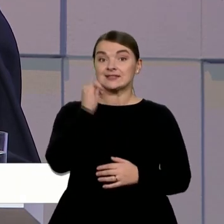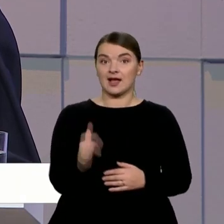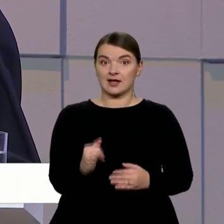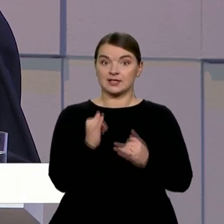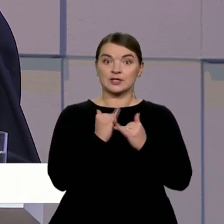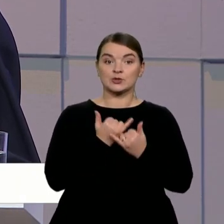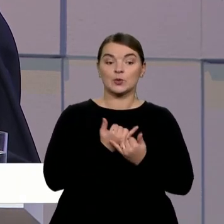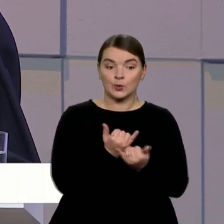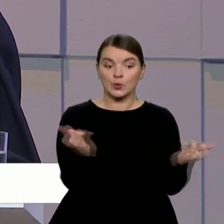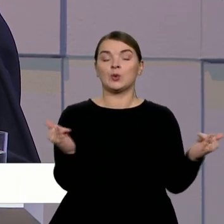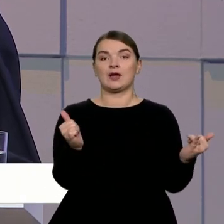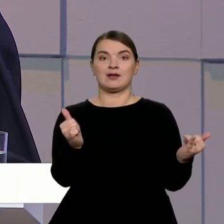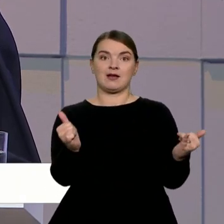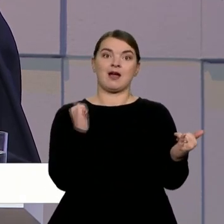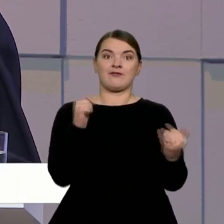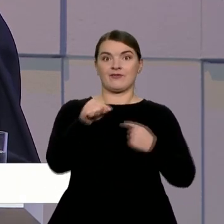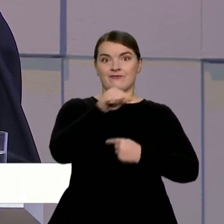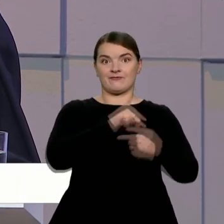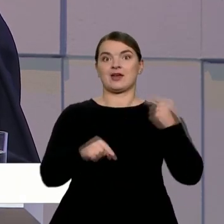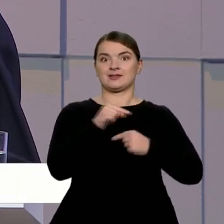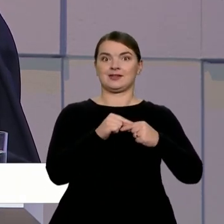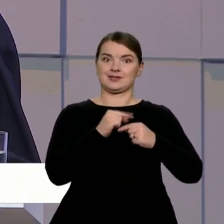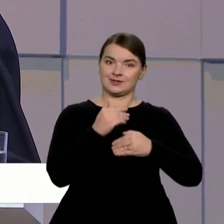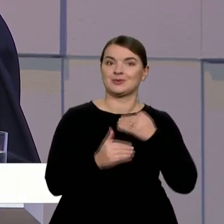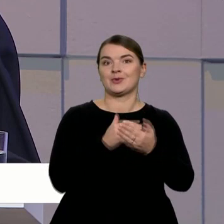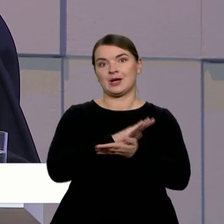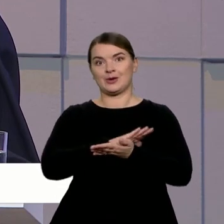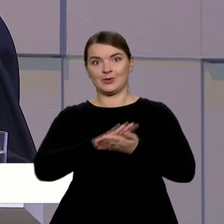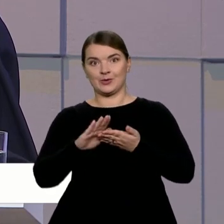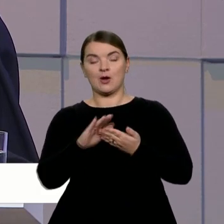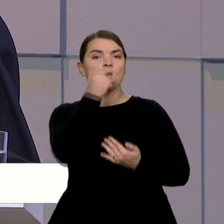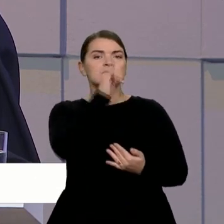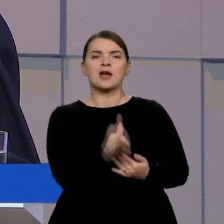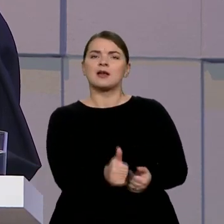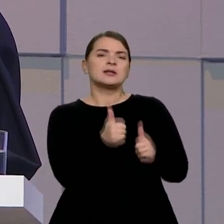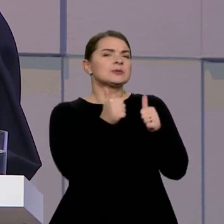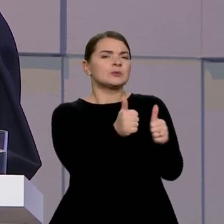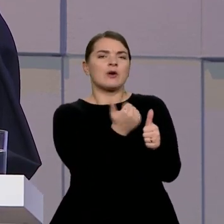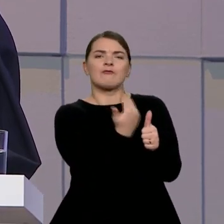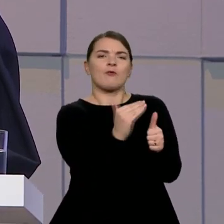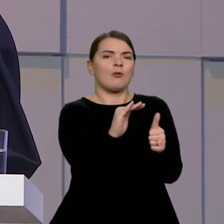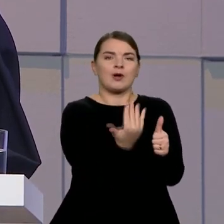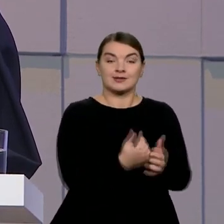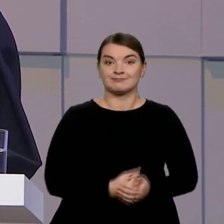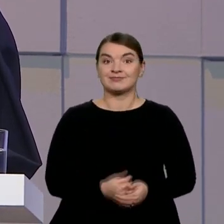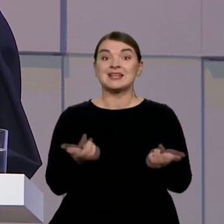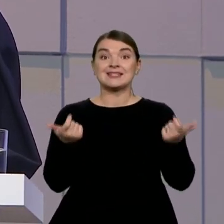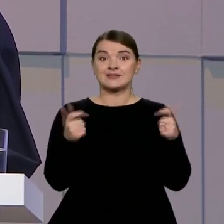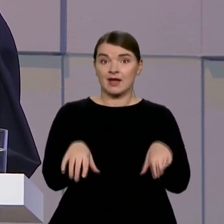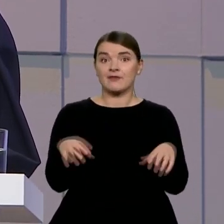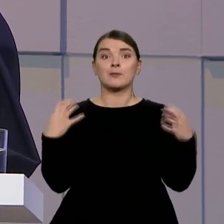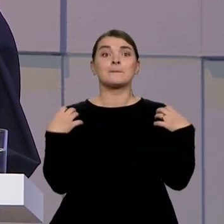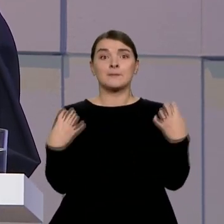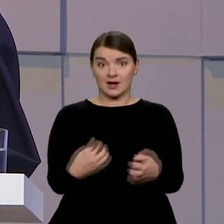veikti. Ir, na, kada būna geros palankios sąlygos, kai iš tiesų savivalda meras palaiko puikius santykius